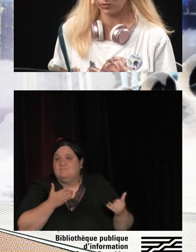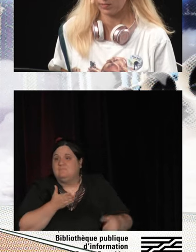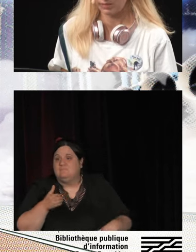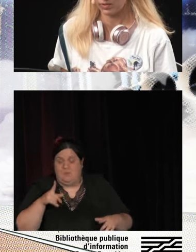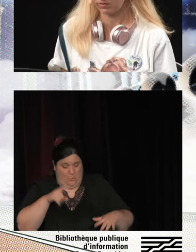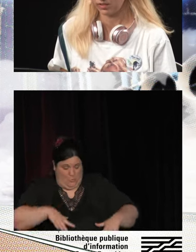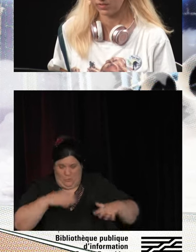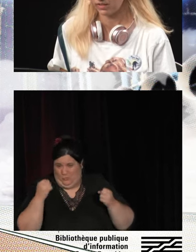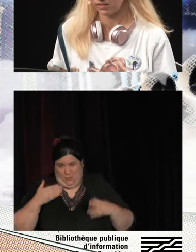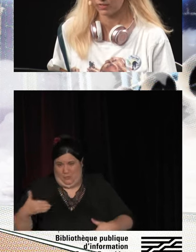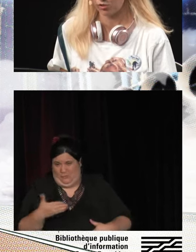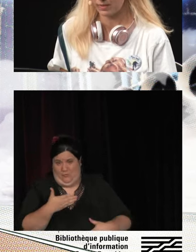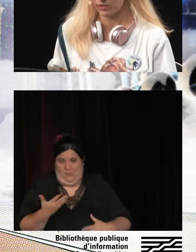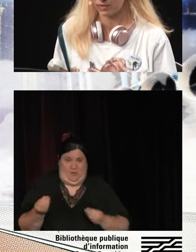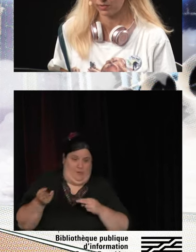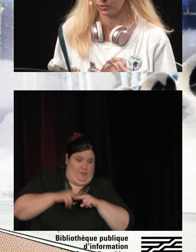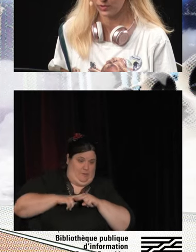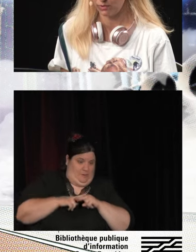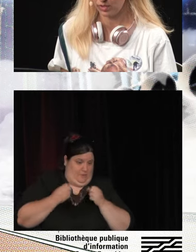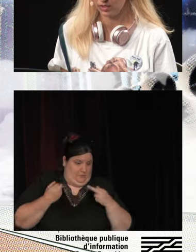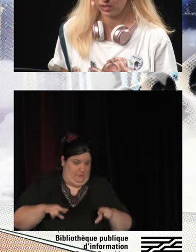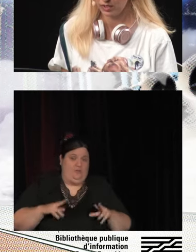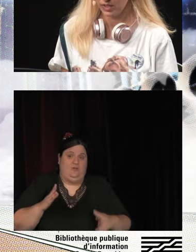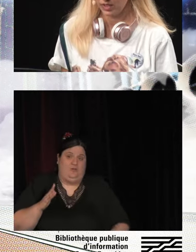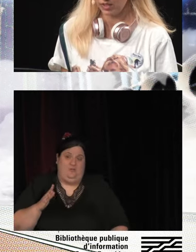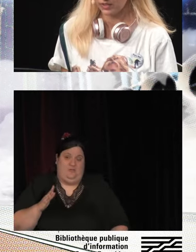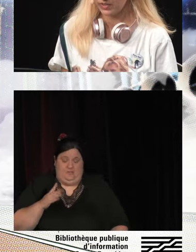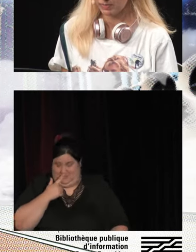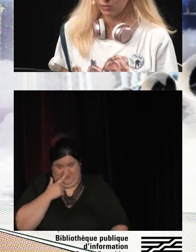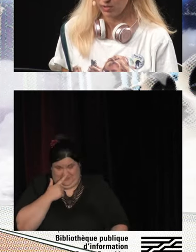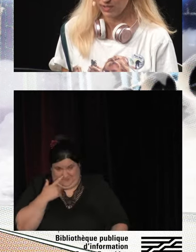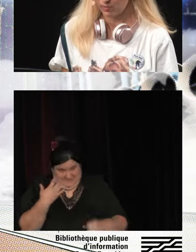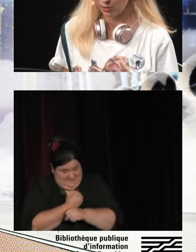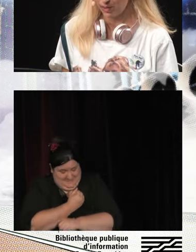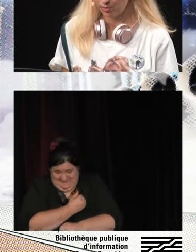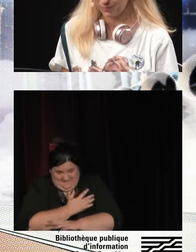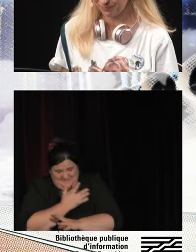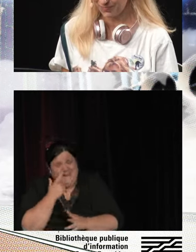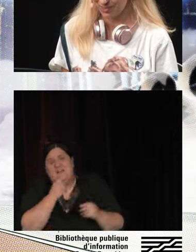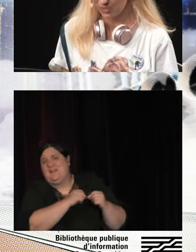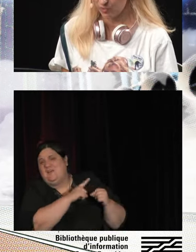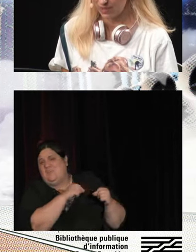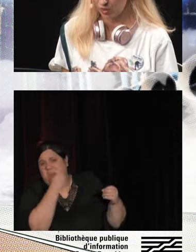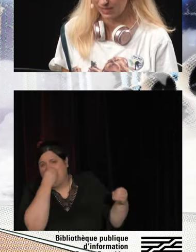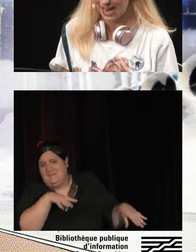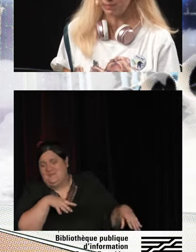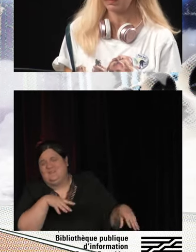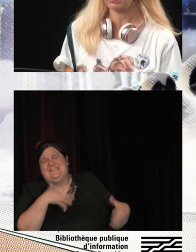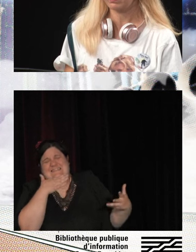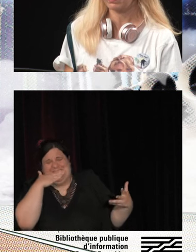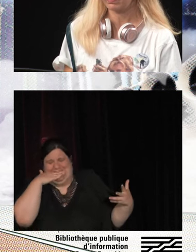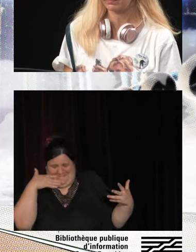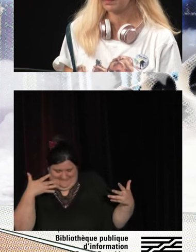On va se faire tuer par les poissons. Je vais pas sortir vivante de ce niveau. Ce qui est pas cool, c'est que j'ai perdu la plume. Ça va être un petit